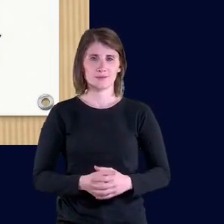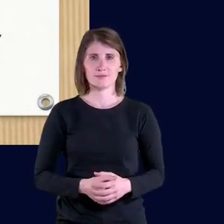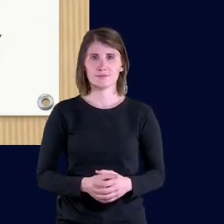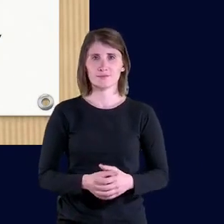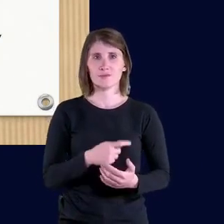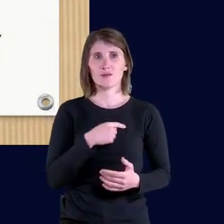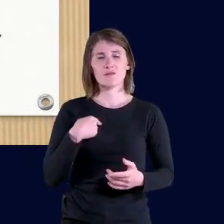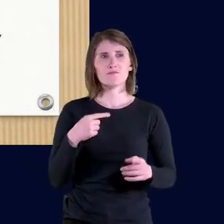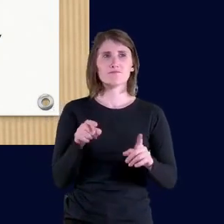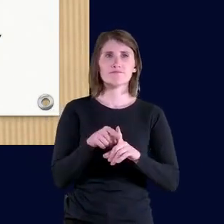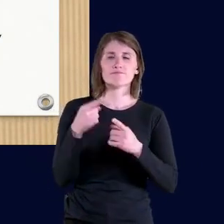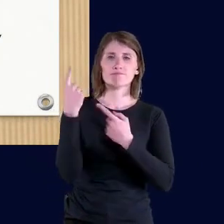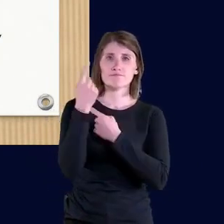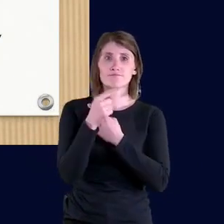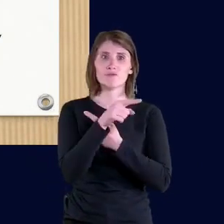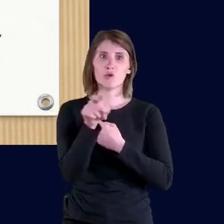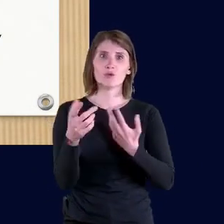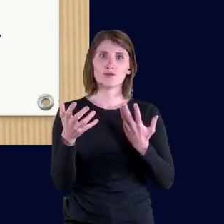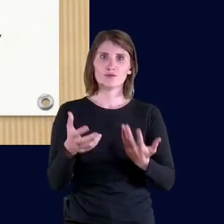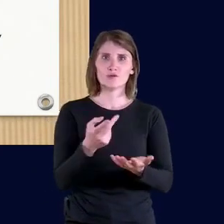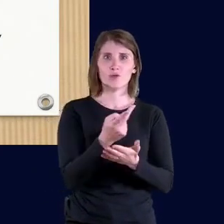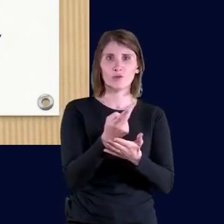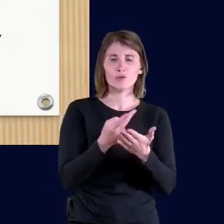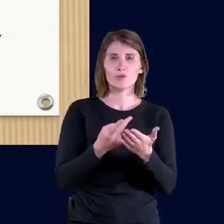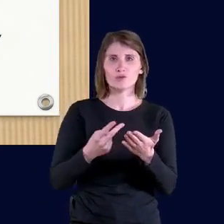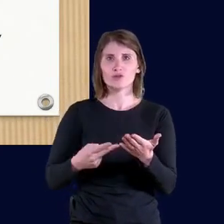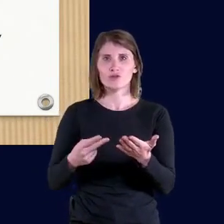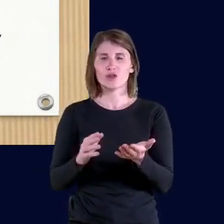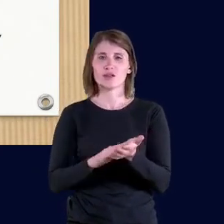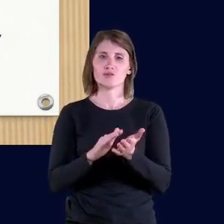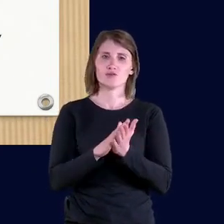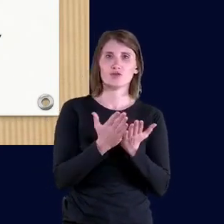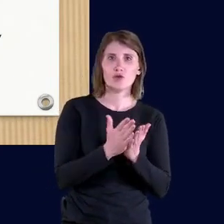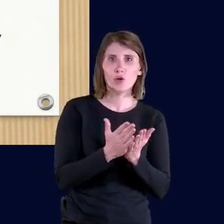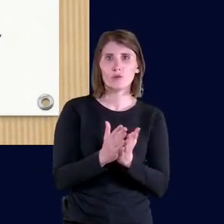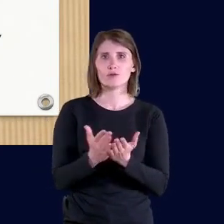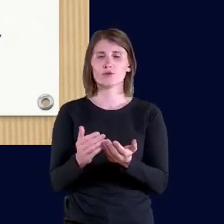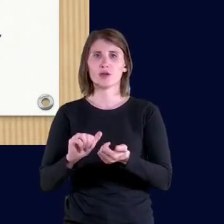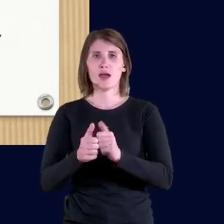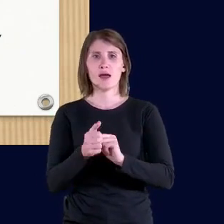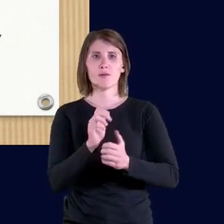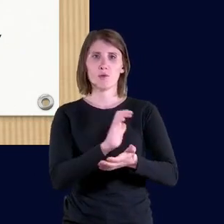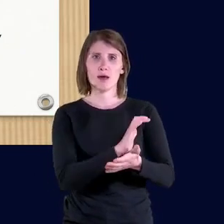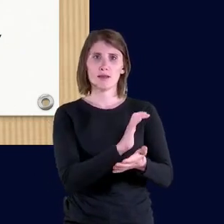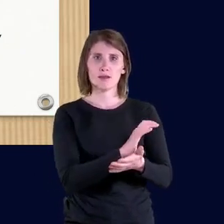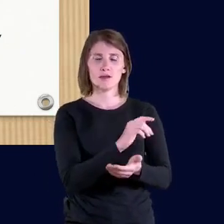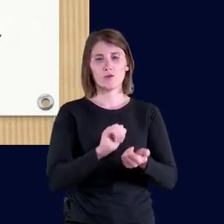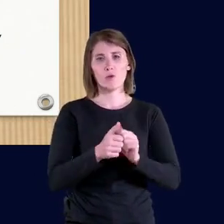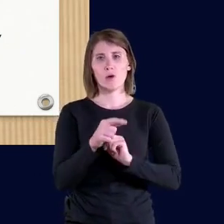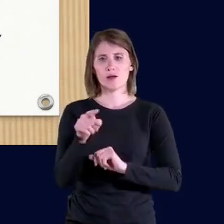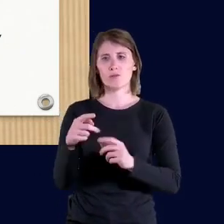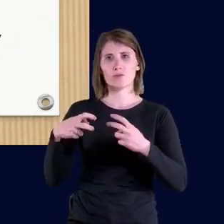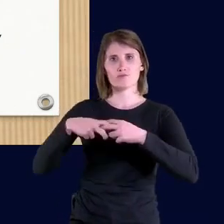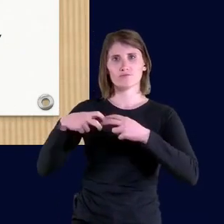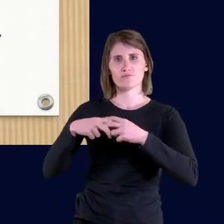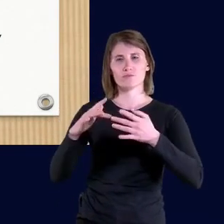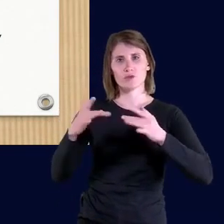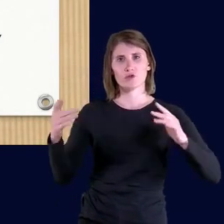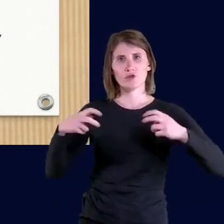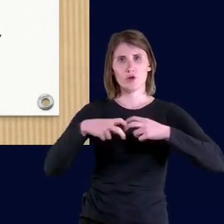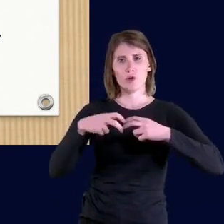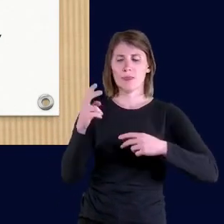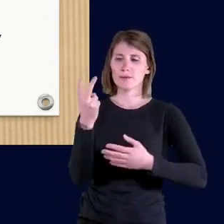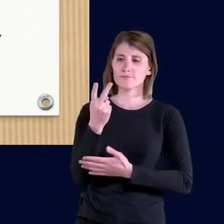że chcą poczytać jakąś książkę ewentualnie Artykuł może skorzystać z jakiej strony internetowej